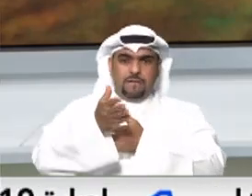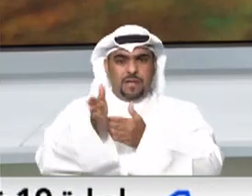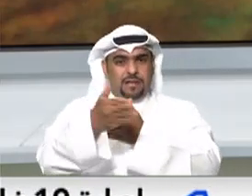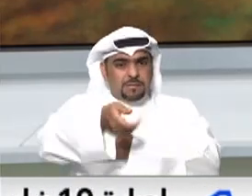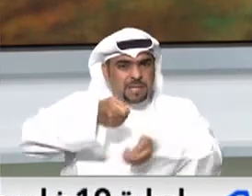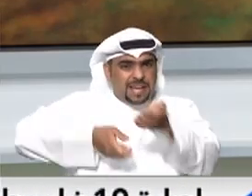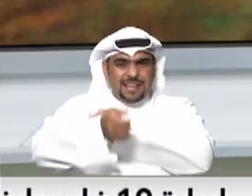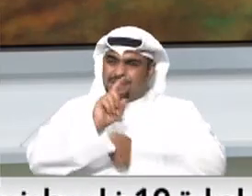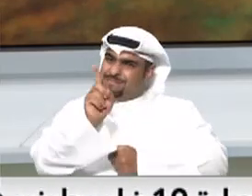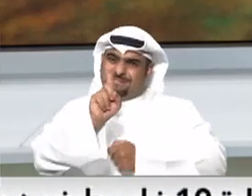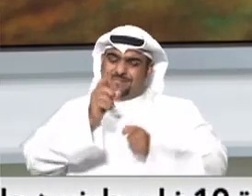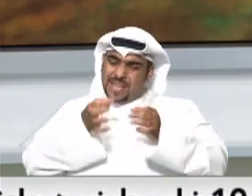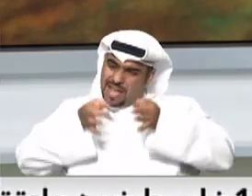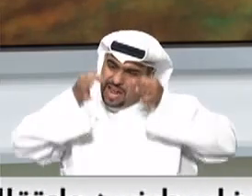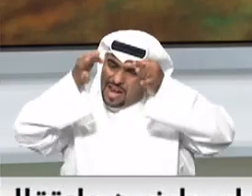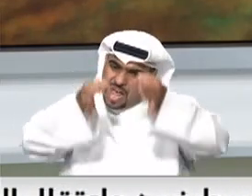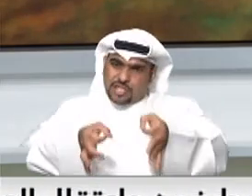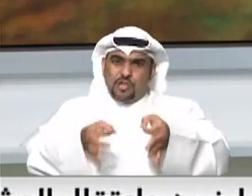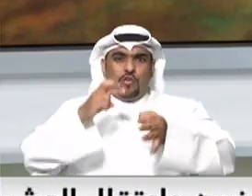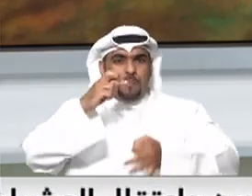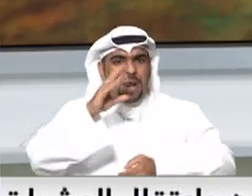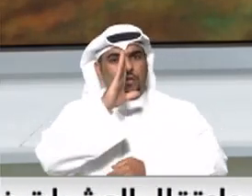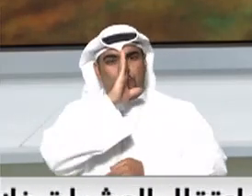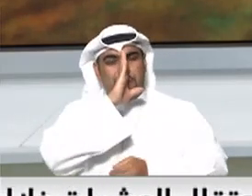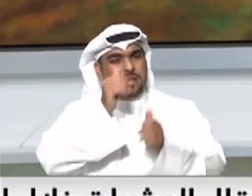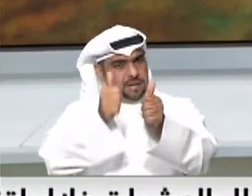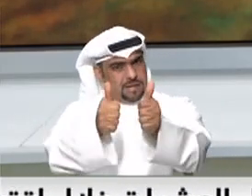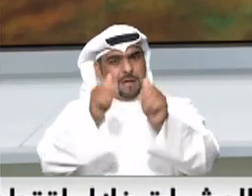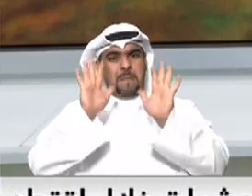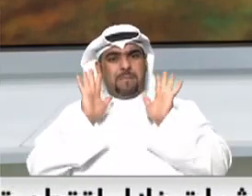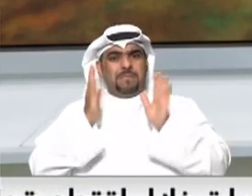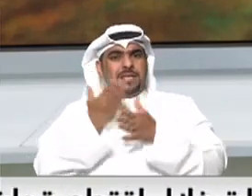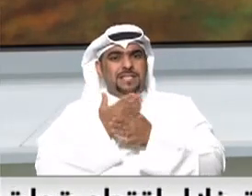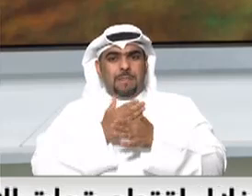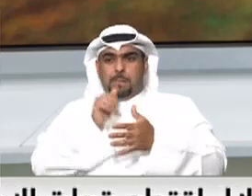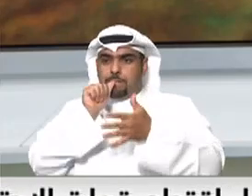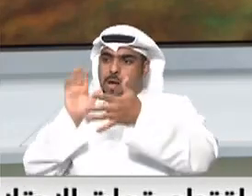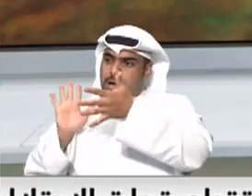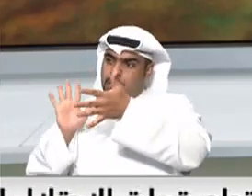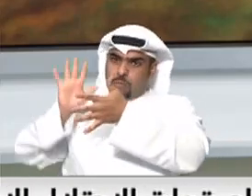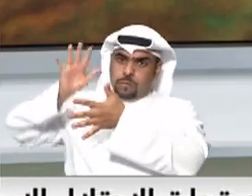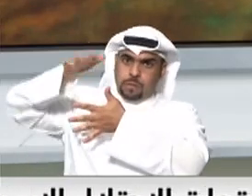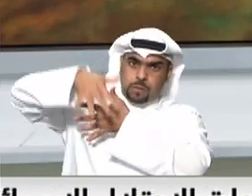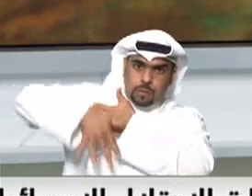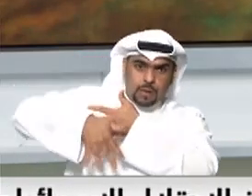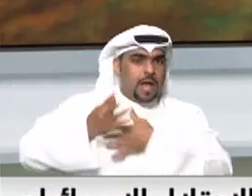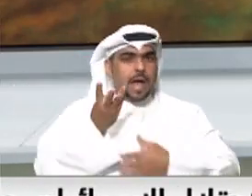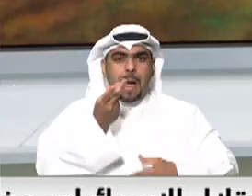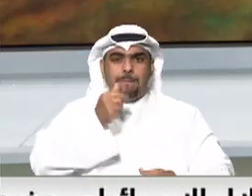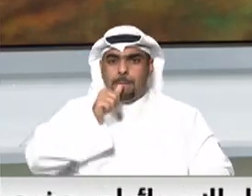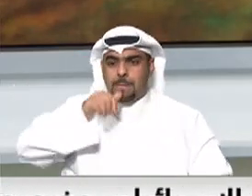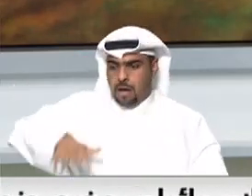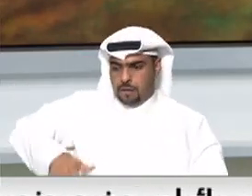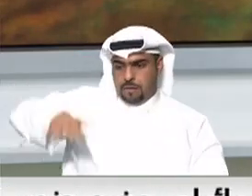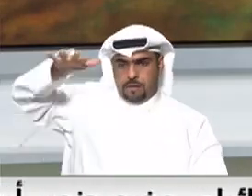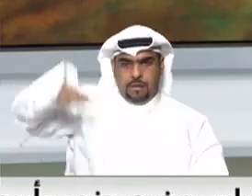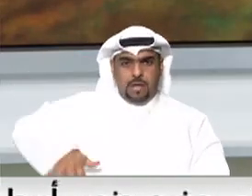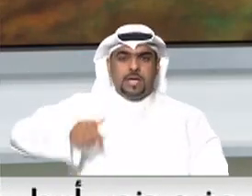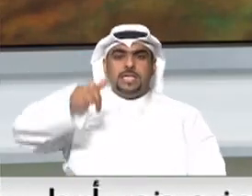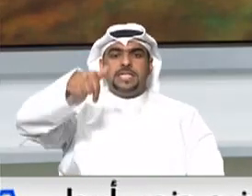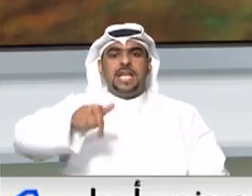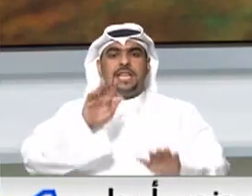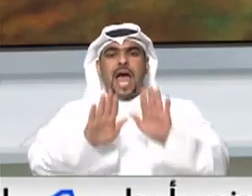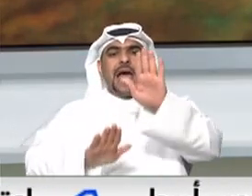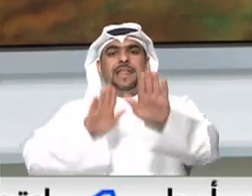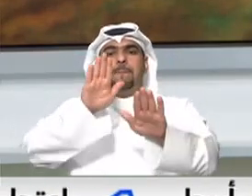كوس ودرجات الحراره في الجزر تتراوح ما بين ال 35 على السواحل والجزر في البحر تتراوح ما بين السبعه وثلاثين الى 38